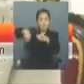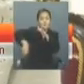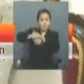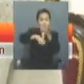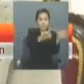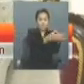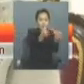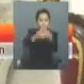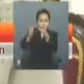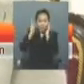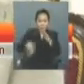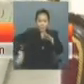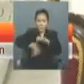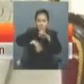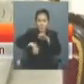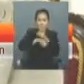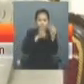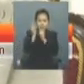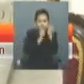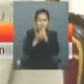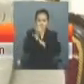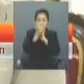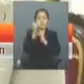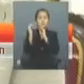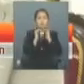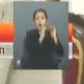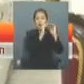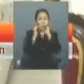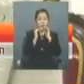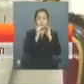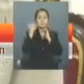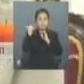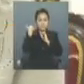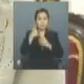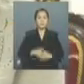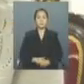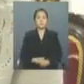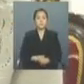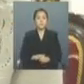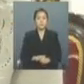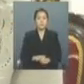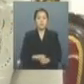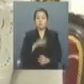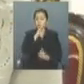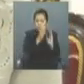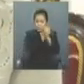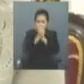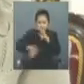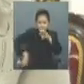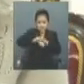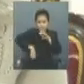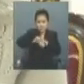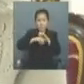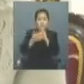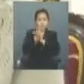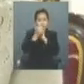ผู้เล่นมีฝีเท้าที่ใกล้เคียงกันใกล้เคียงกันคือเก่งใกล้เคียงกันเนี่ยนะคะเมื่อเก่งใกล้เคียงกันแล้วเนี่ยตอนเล่นก็จะ